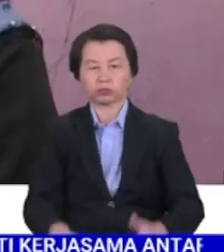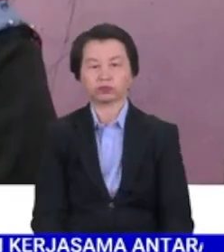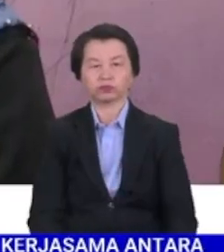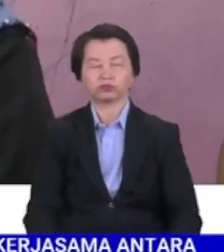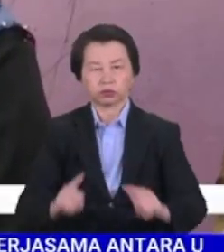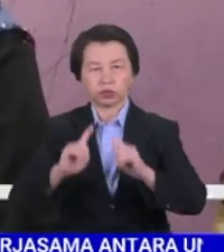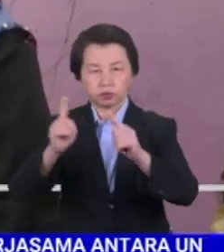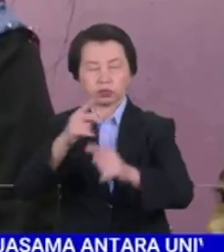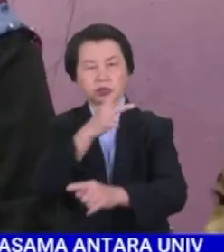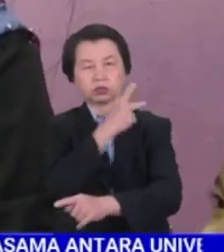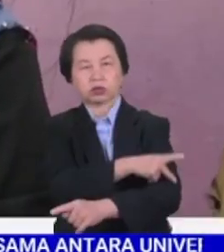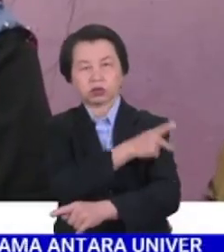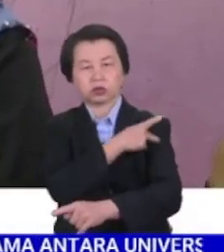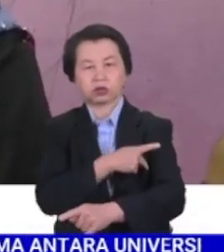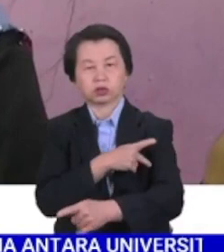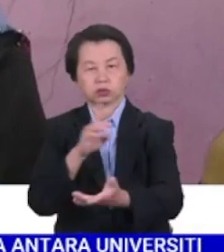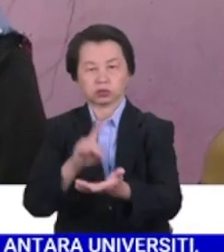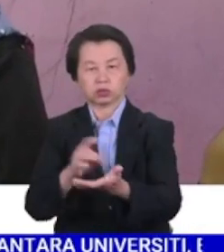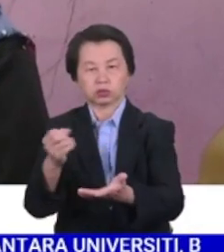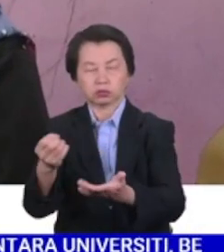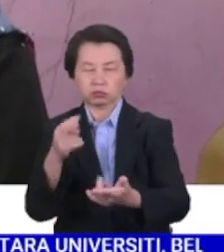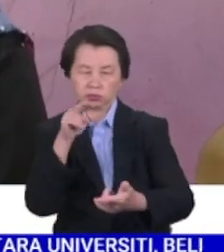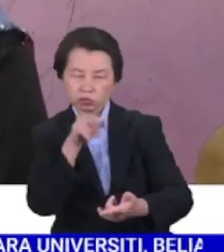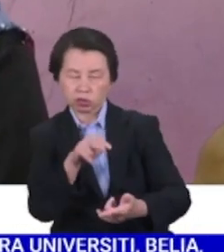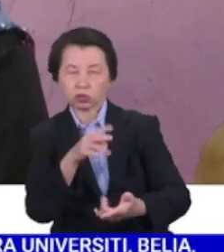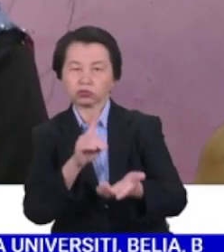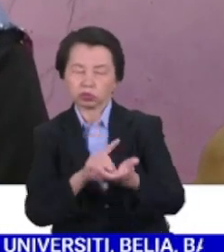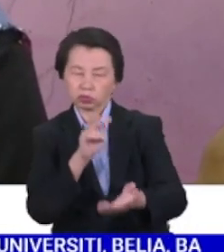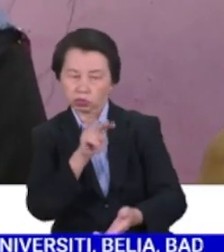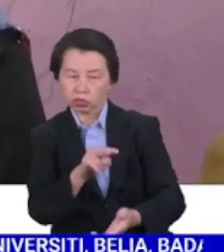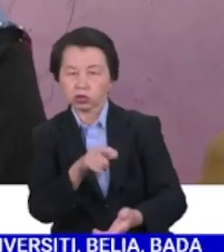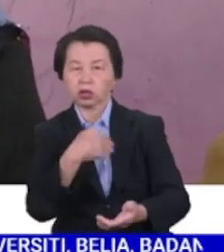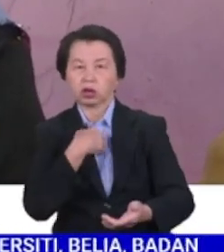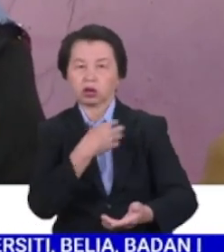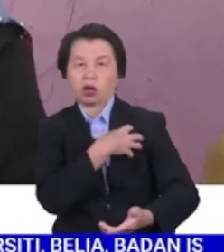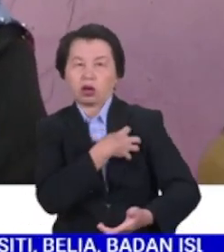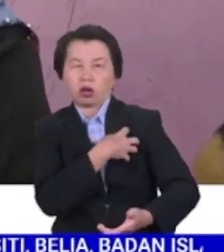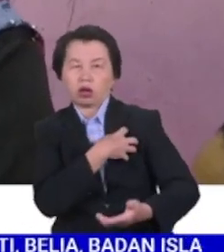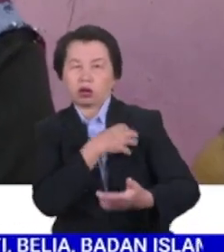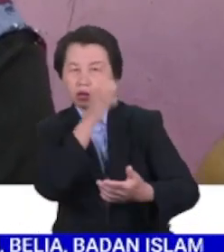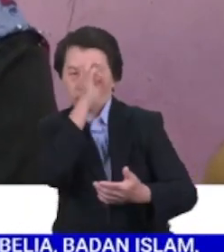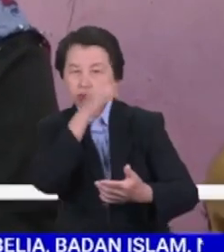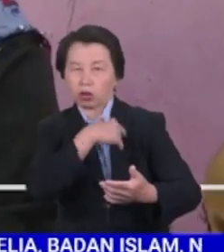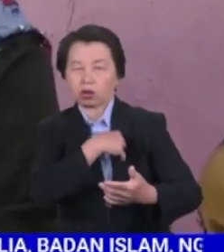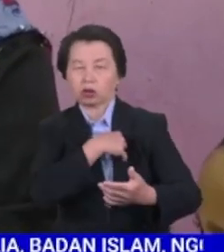cek sebulan klinik, doktor sana yang perasaan dia ada jantung lah.